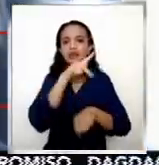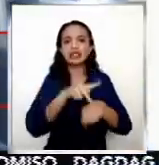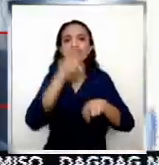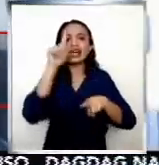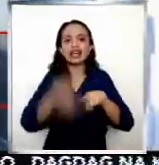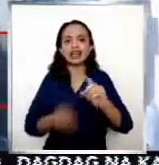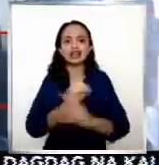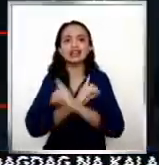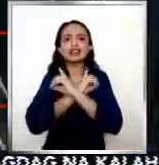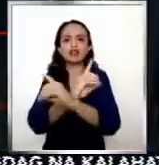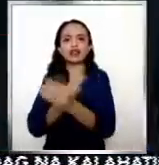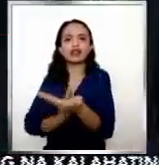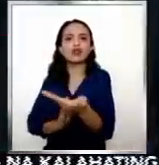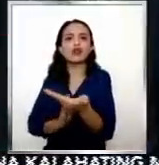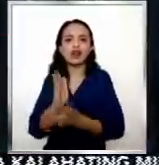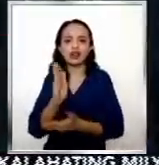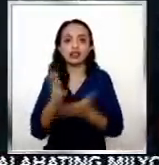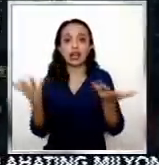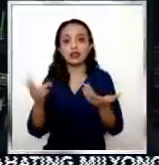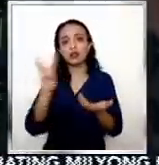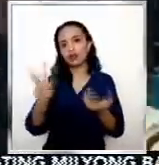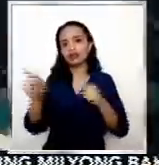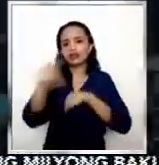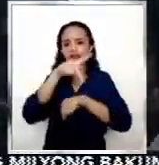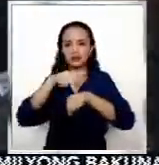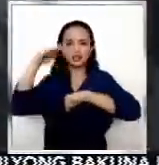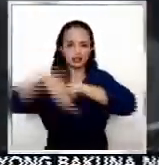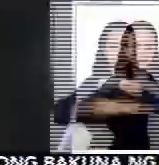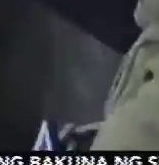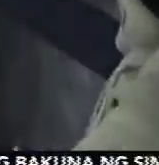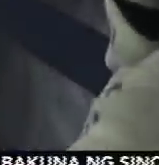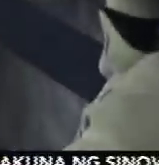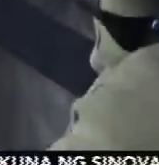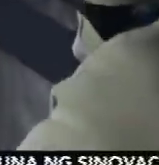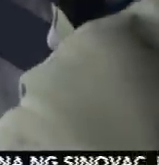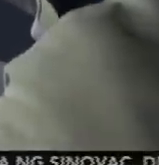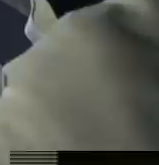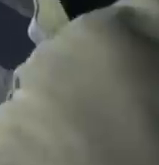sa West Philippine Sea. Chino Gaston, nakatutok, 24 Oras.